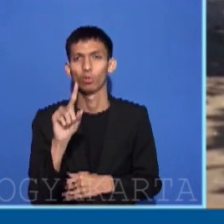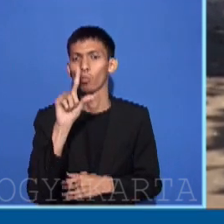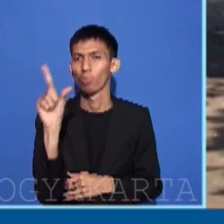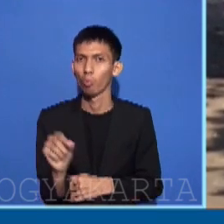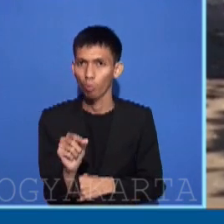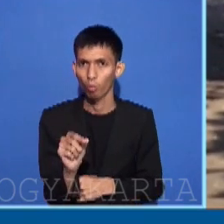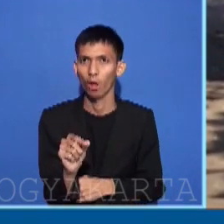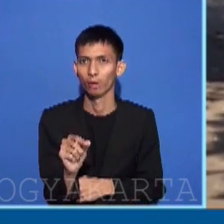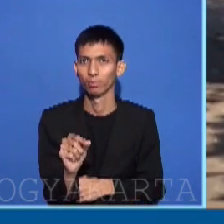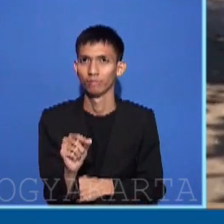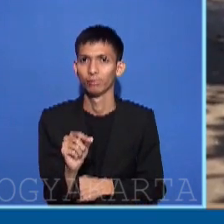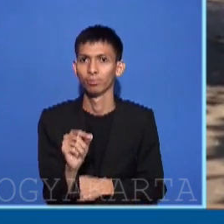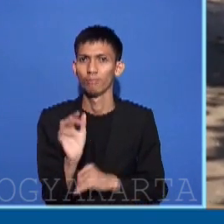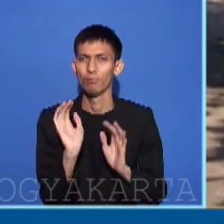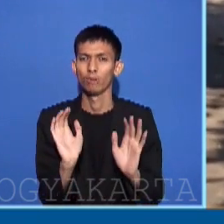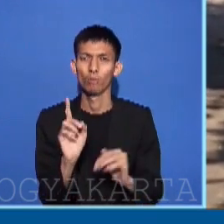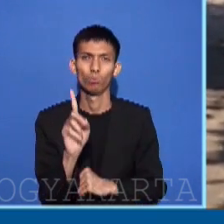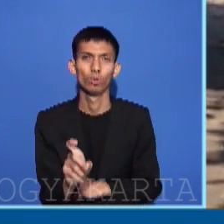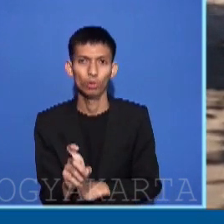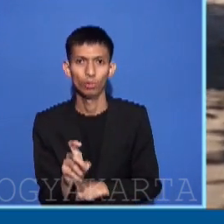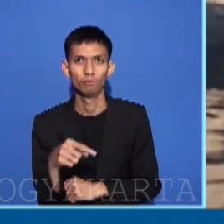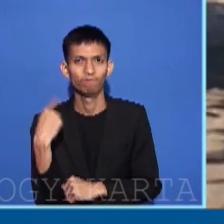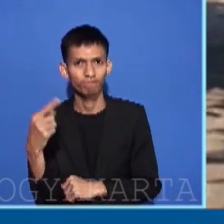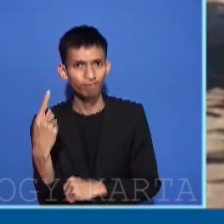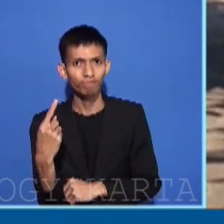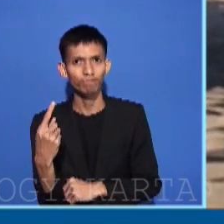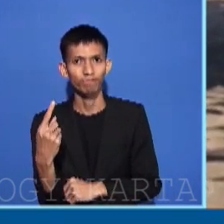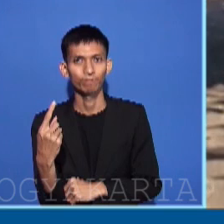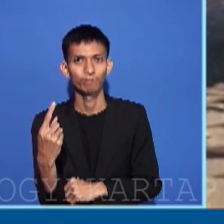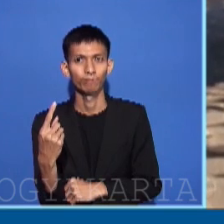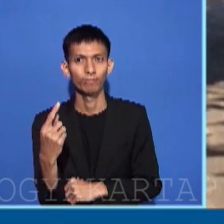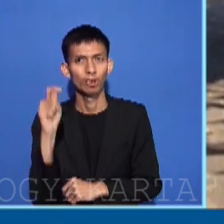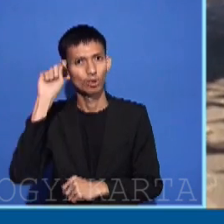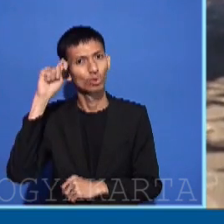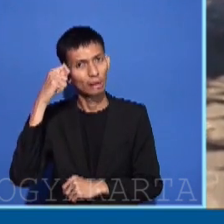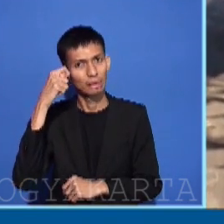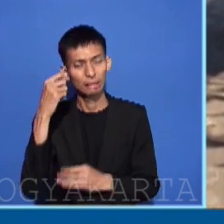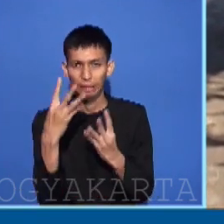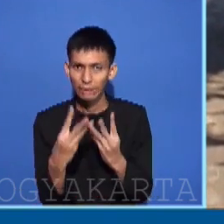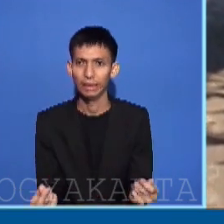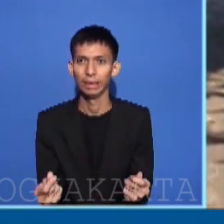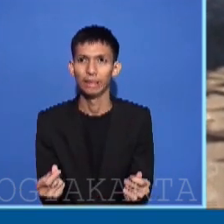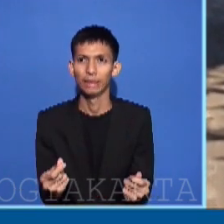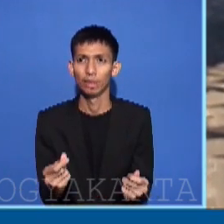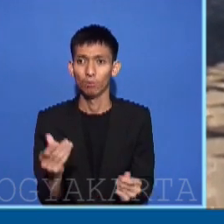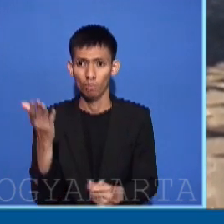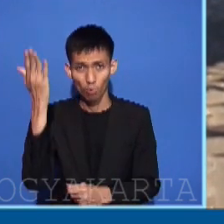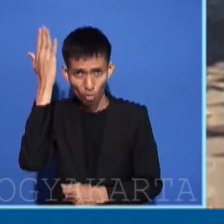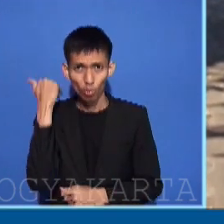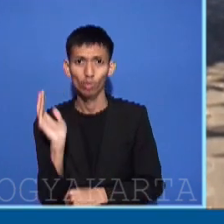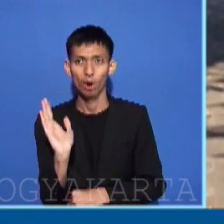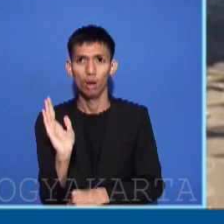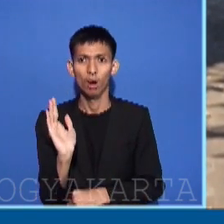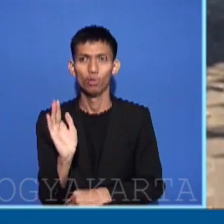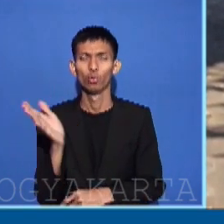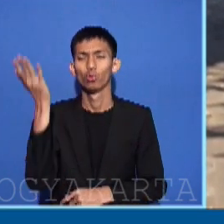ada kematian. Oh, tapi kita selaku petambah ya itu yang paling sulit. Mpun dangu. Sampun. Ampun. Anu